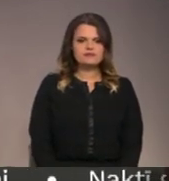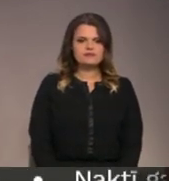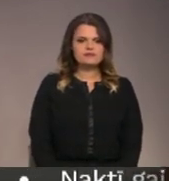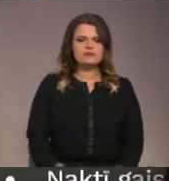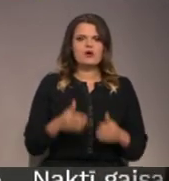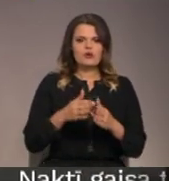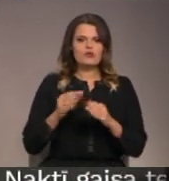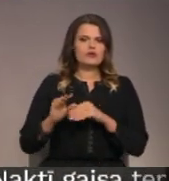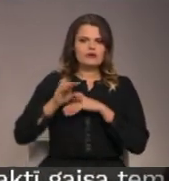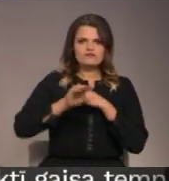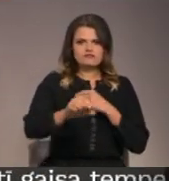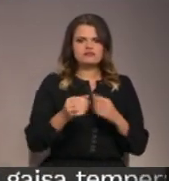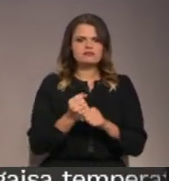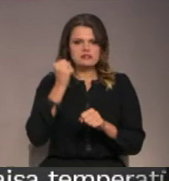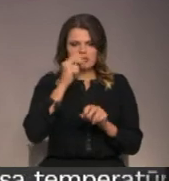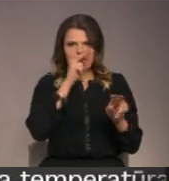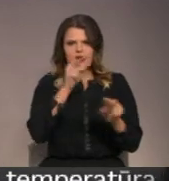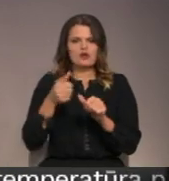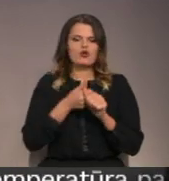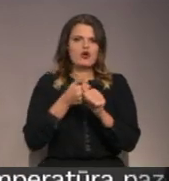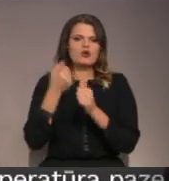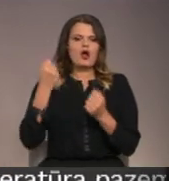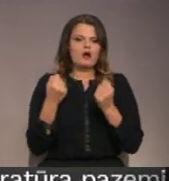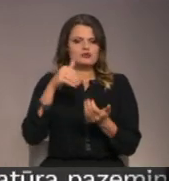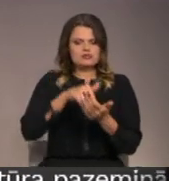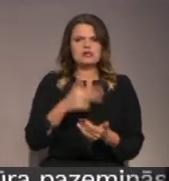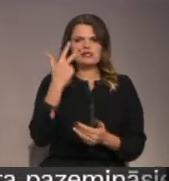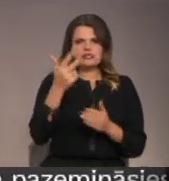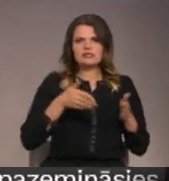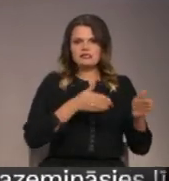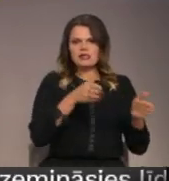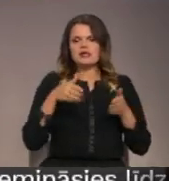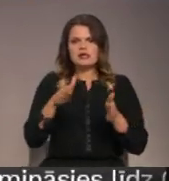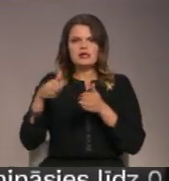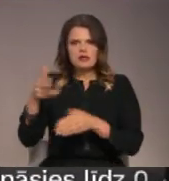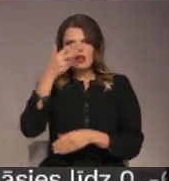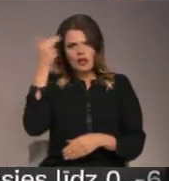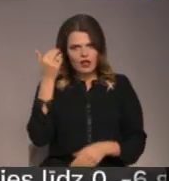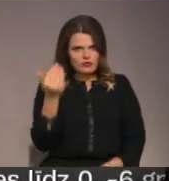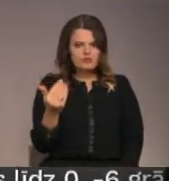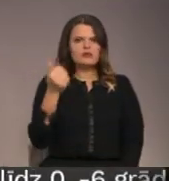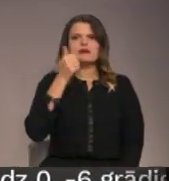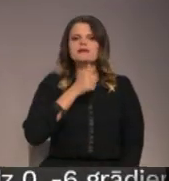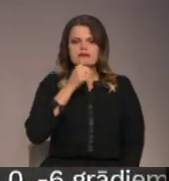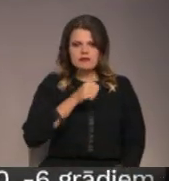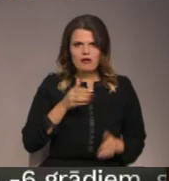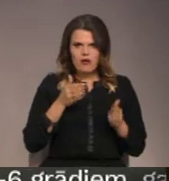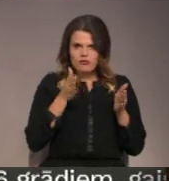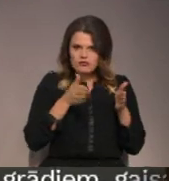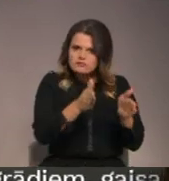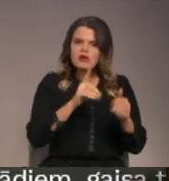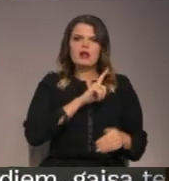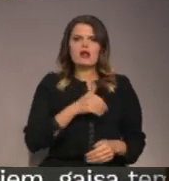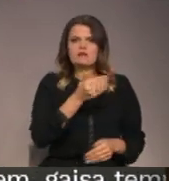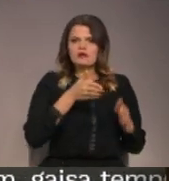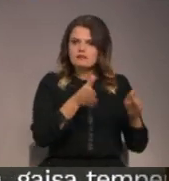Nobraukšana no kūģa notiek stingrā uzraudzībā. Auto stājas trīs kolonnās – lietuvieši, igauņi un Latvijas valsts piederīgie. Visi